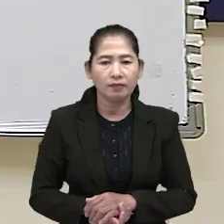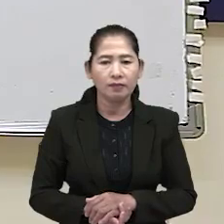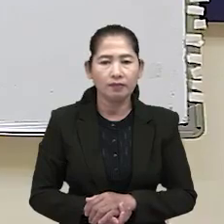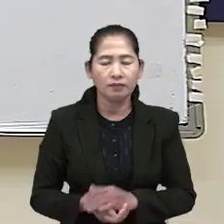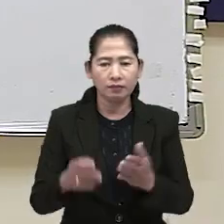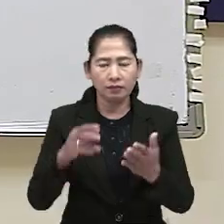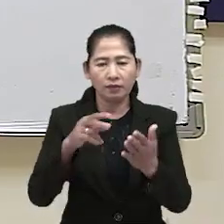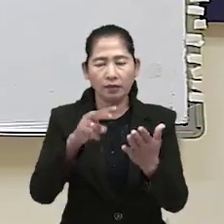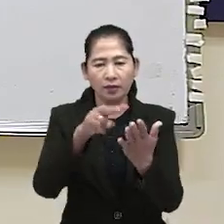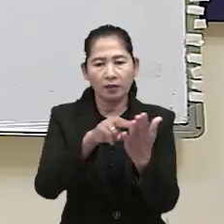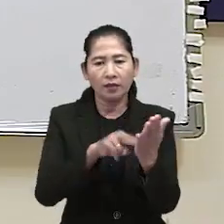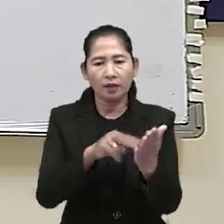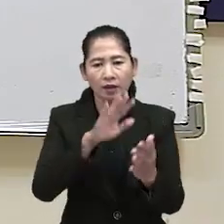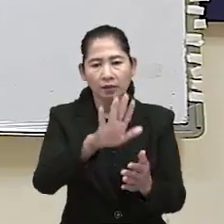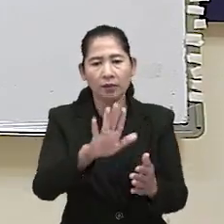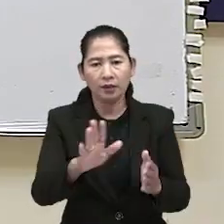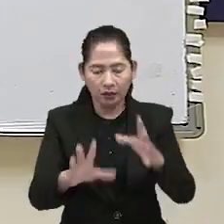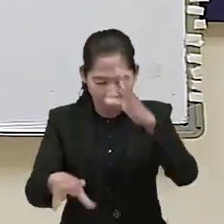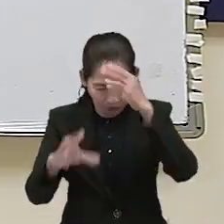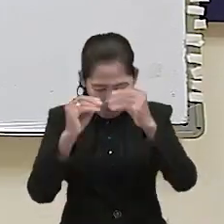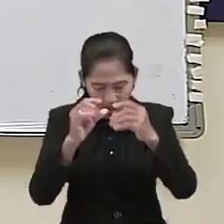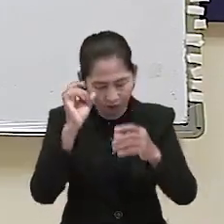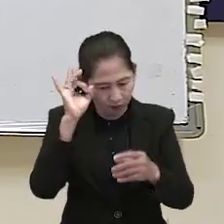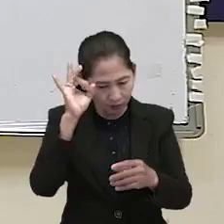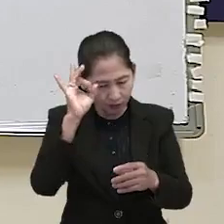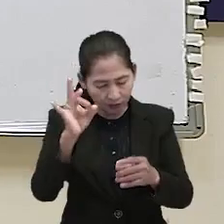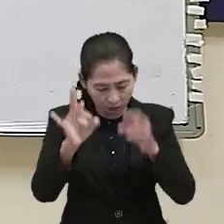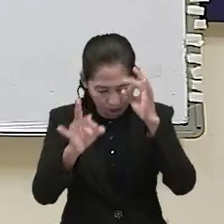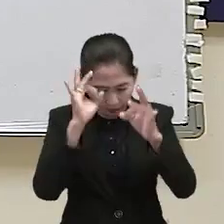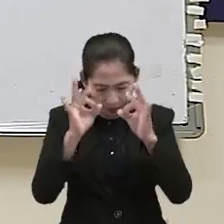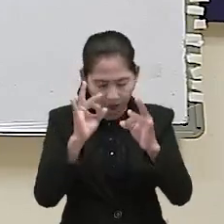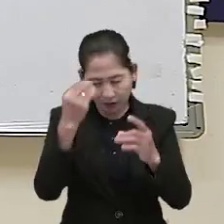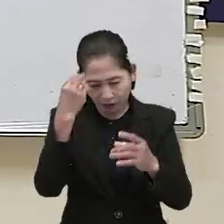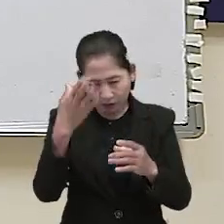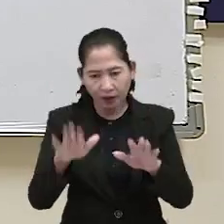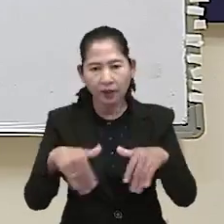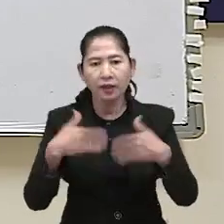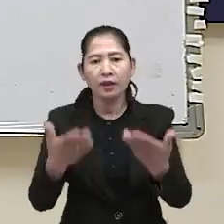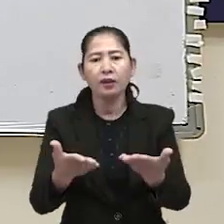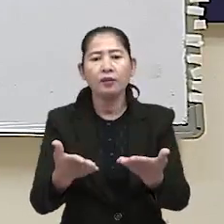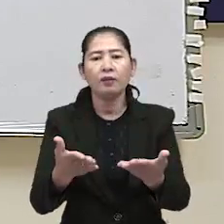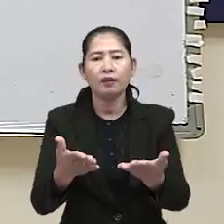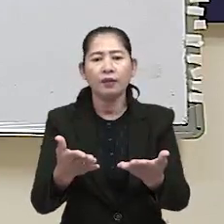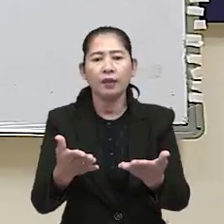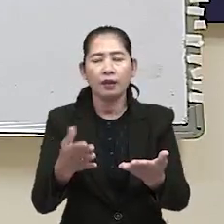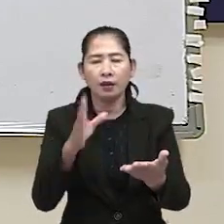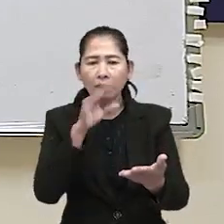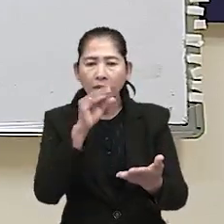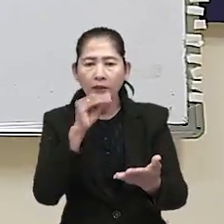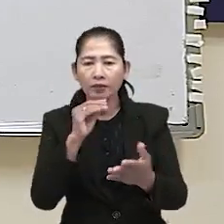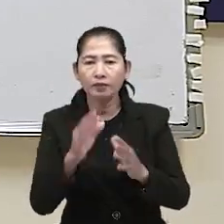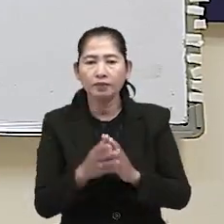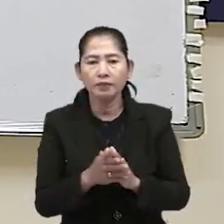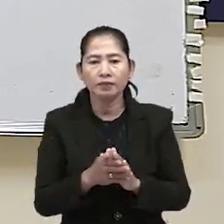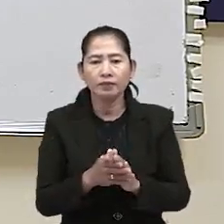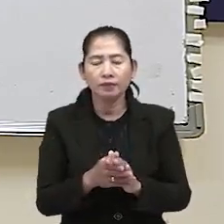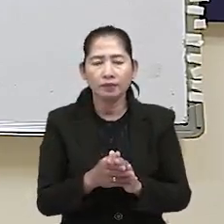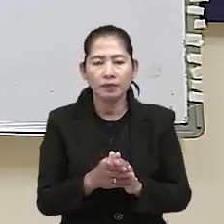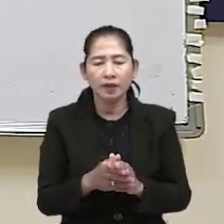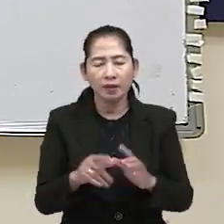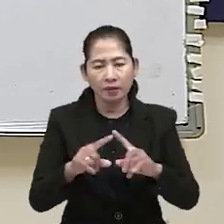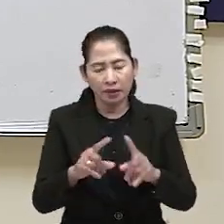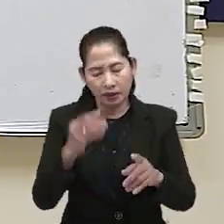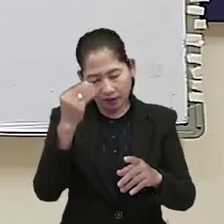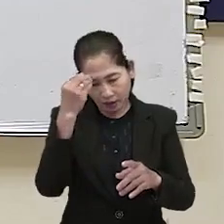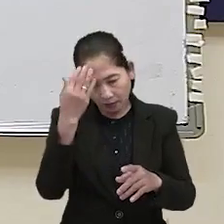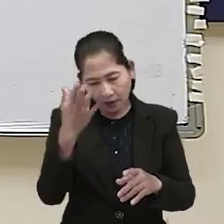គឺអត្ថបទមួយនេះកូនបានរៀននៅក្នុងការពណ៌នាតែដើម្បីឲ្យការនិយាយណាកូនណាការនិយាយតែ